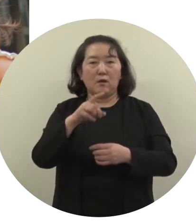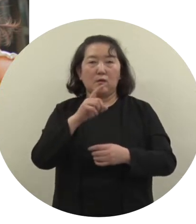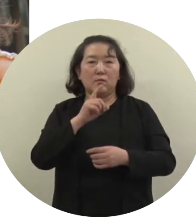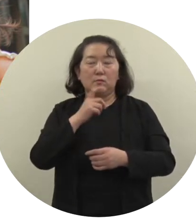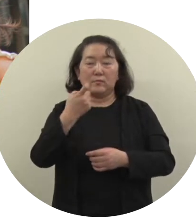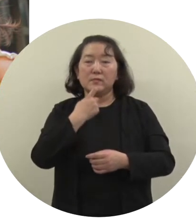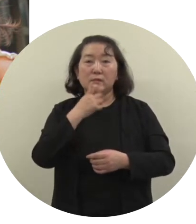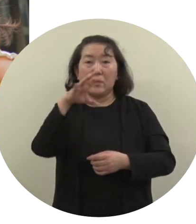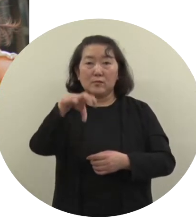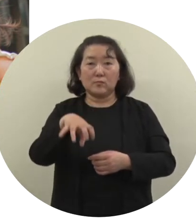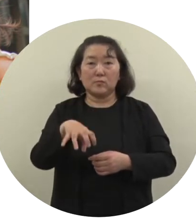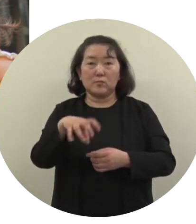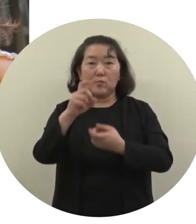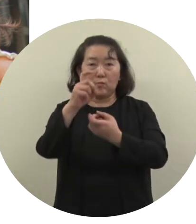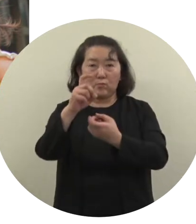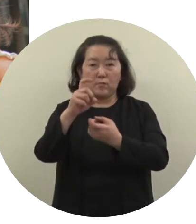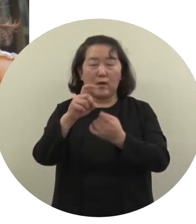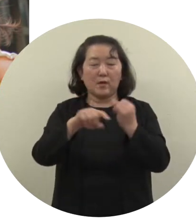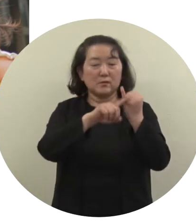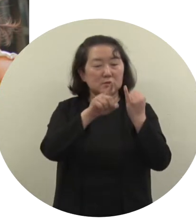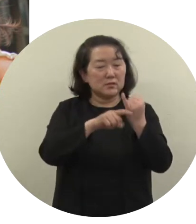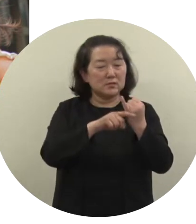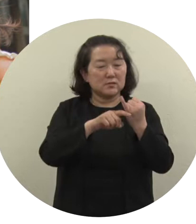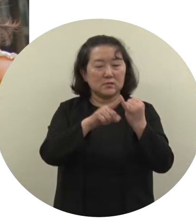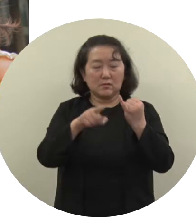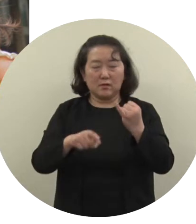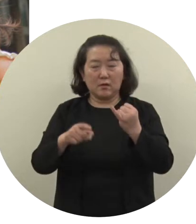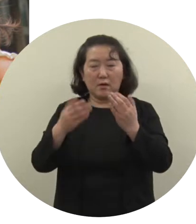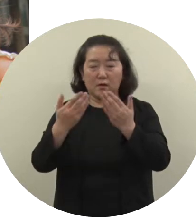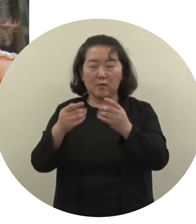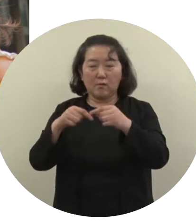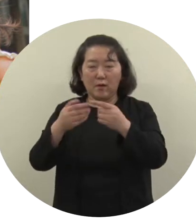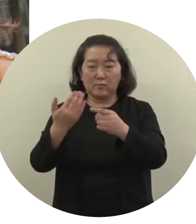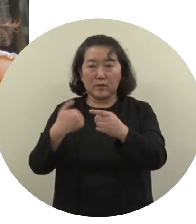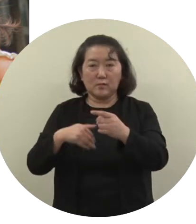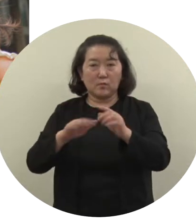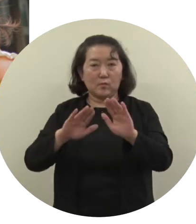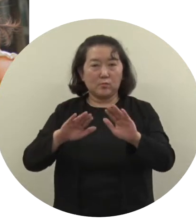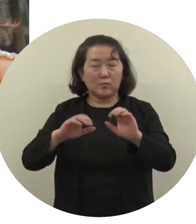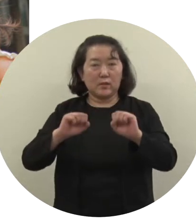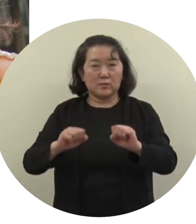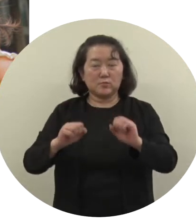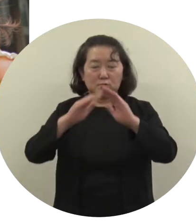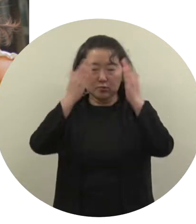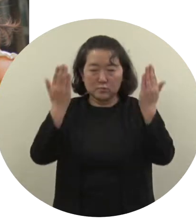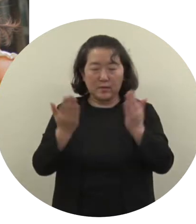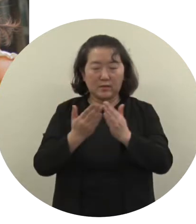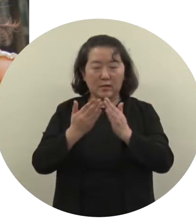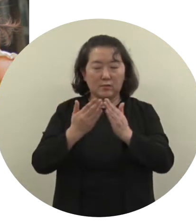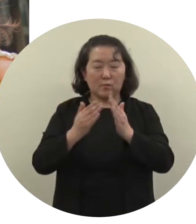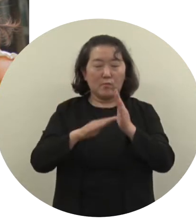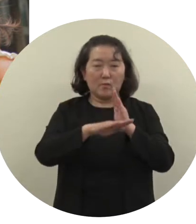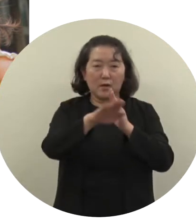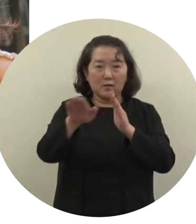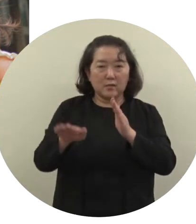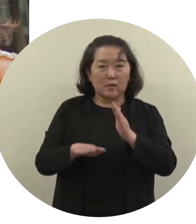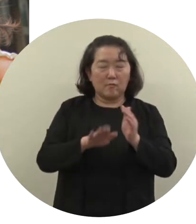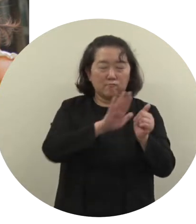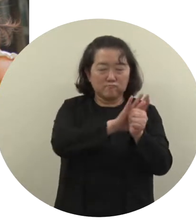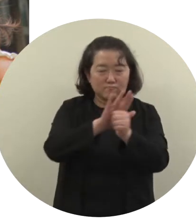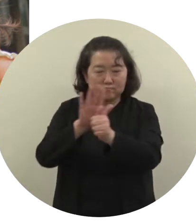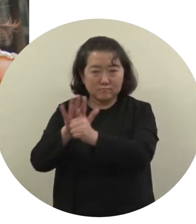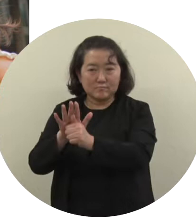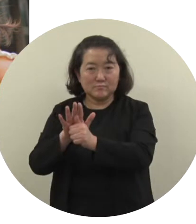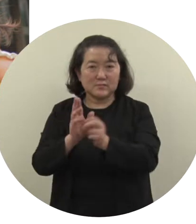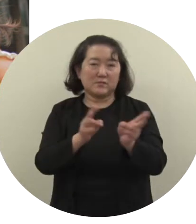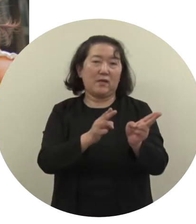。フィンランドでは妊娠期から就学前までの子どもがいるすべての家庭を切れ目なくサポ